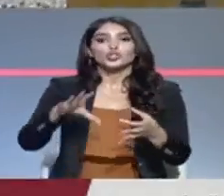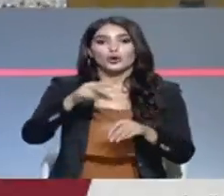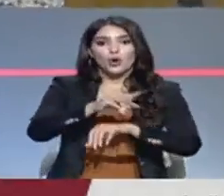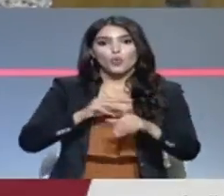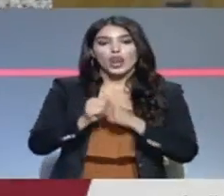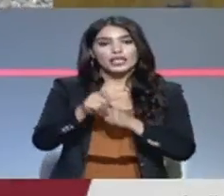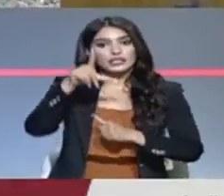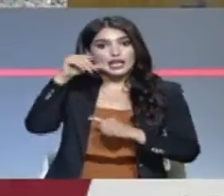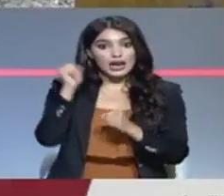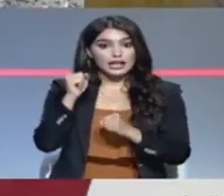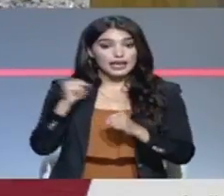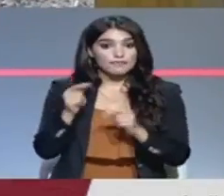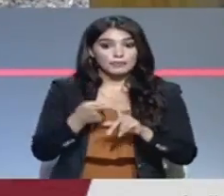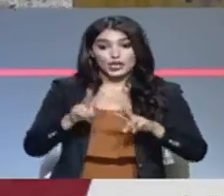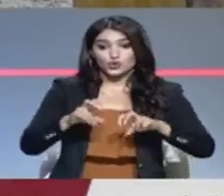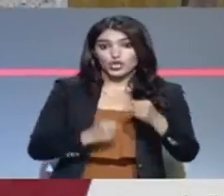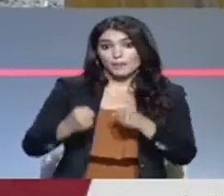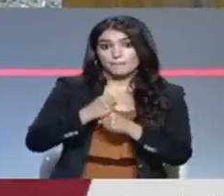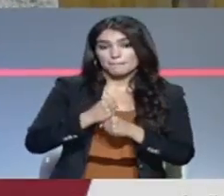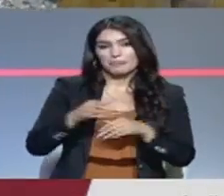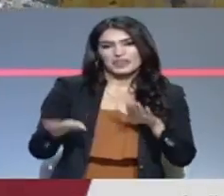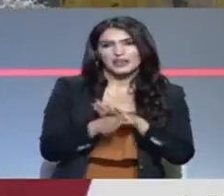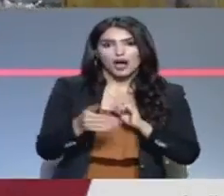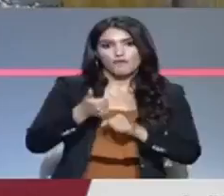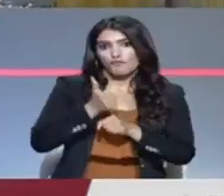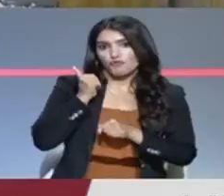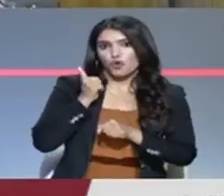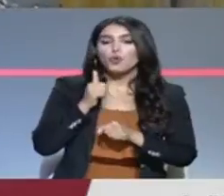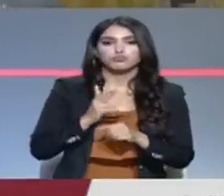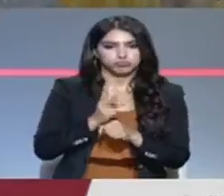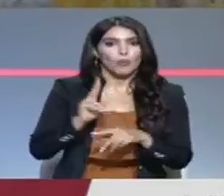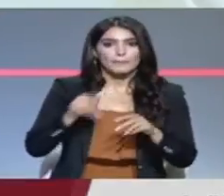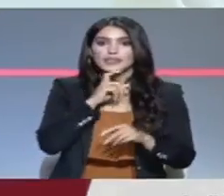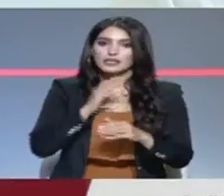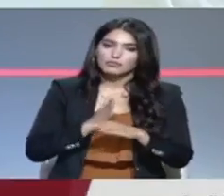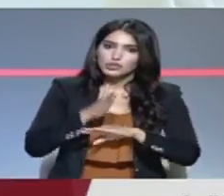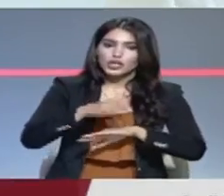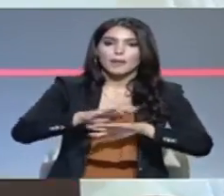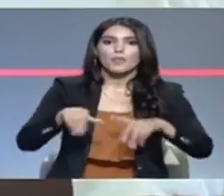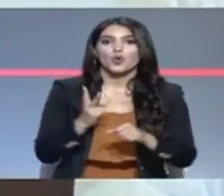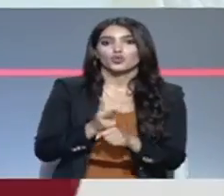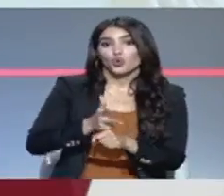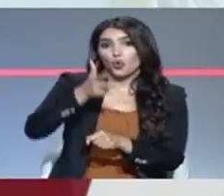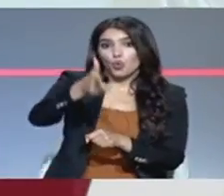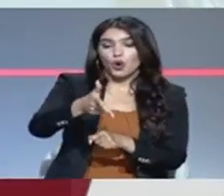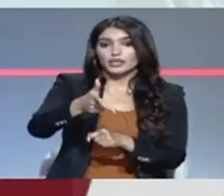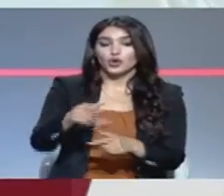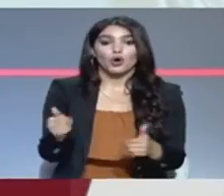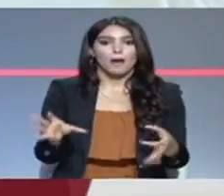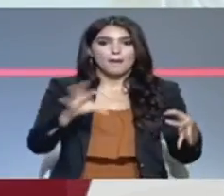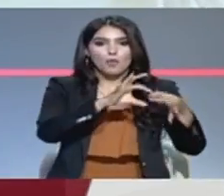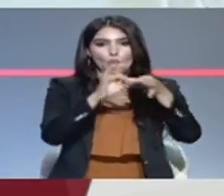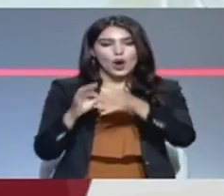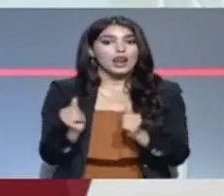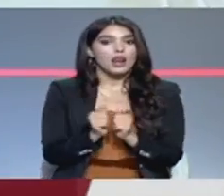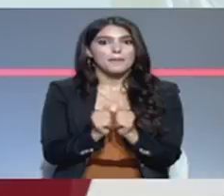القصرين اللي الدراسة بدأت تدوم عام ويمكن اللي ترافو فير 3 سنين، وعندنا دراسة أخرى هي إرجاع الخط رقم 11